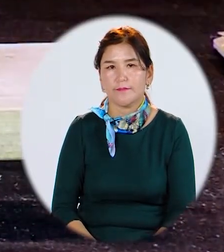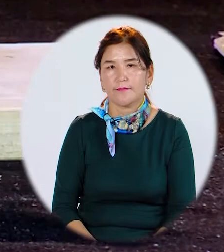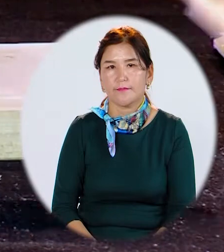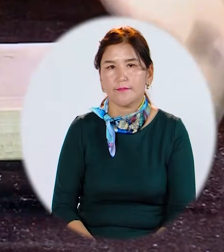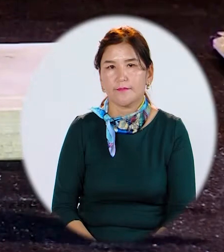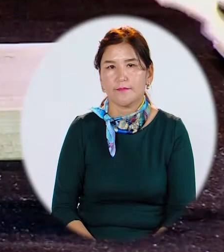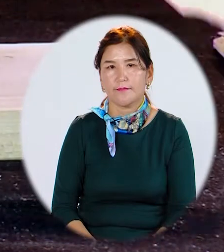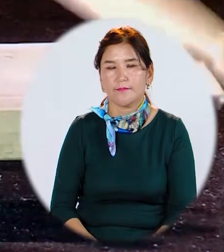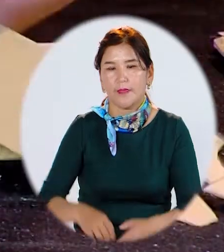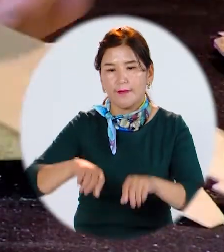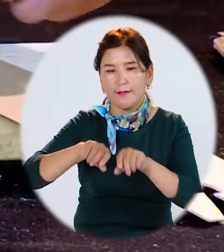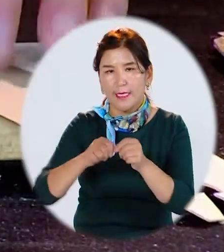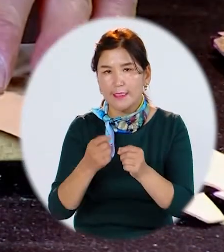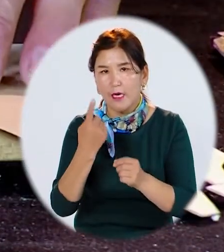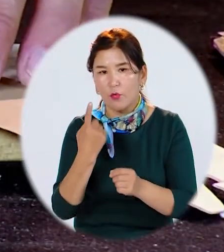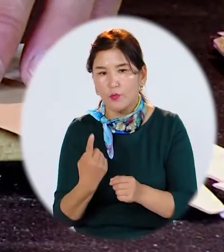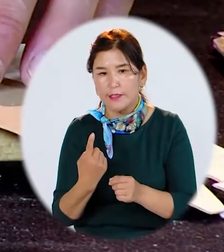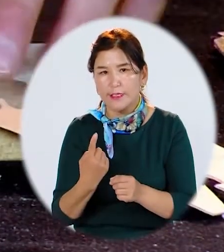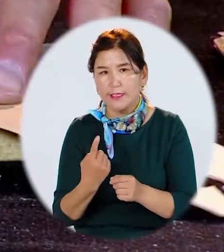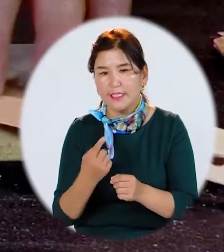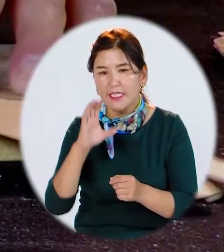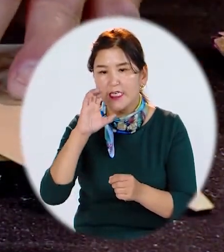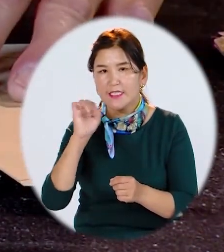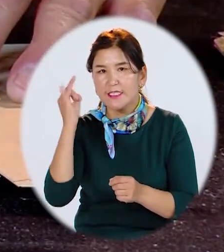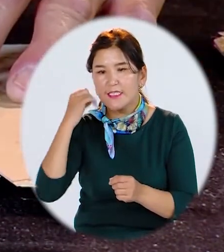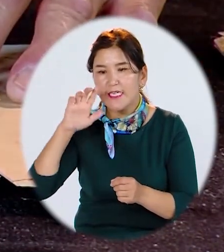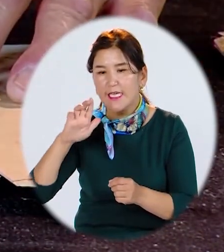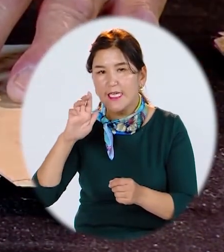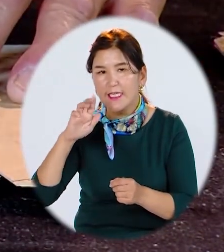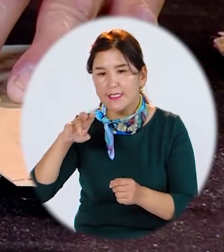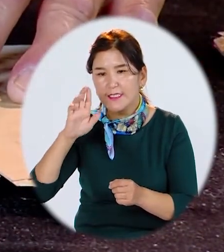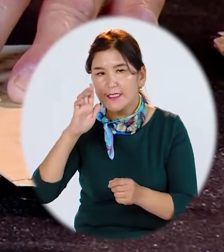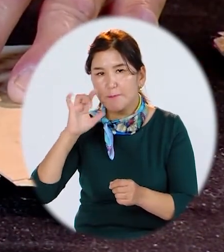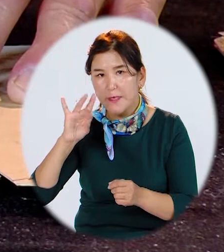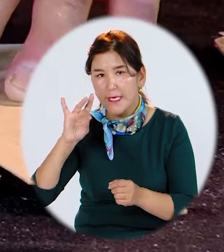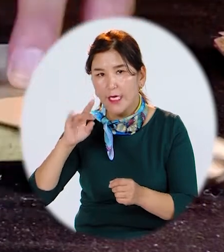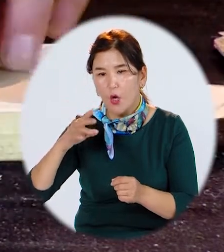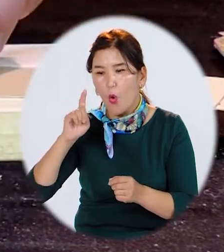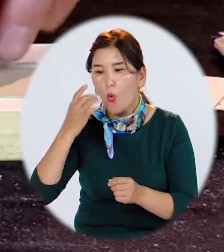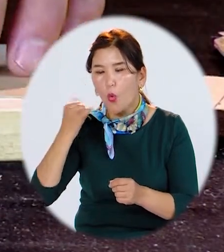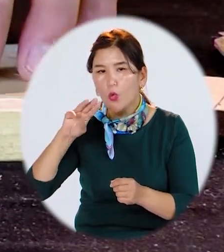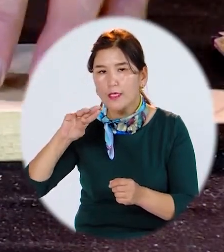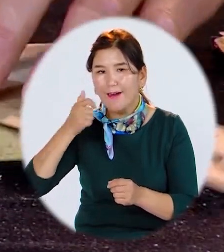За тасраагүй хэсгийг сидрийн утгаар тасалж өгнө.